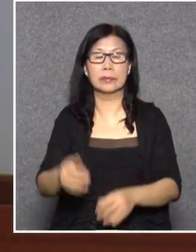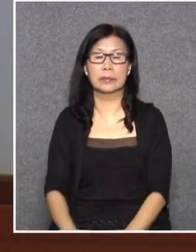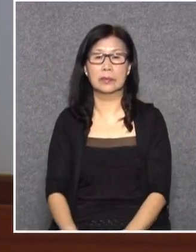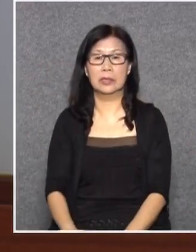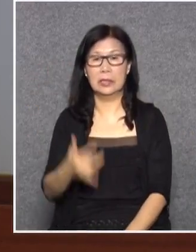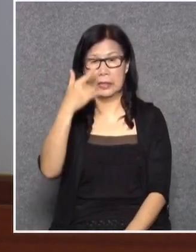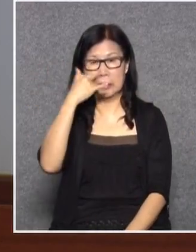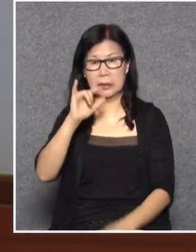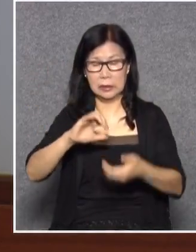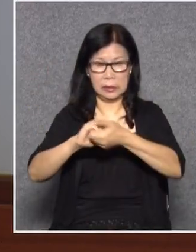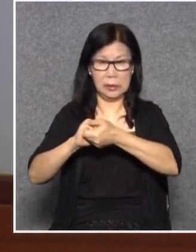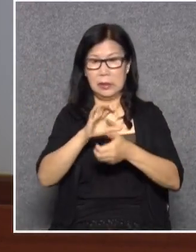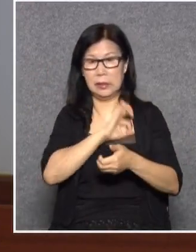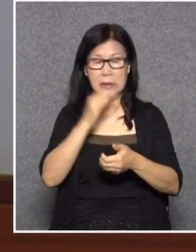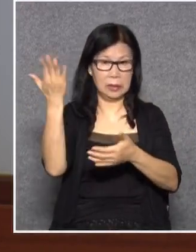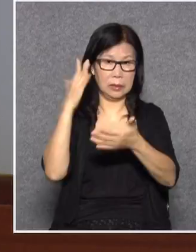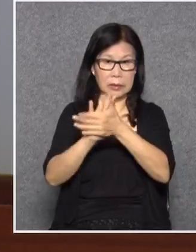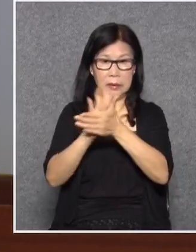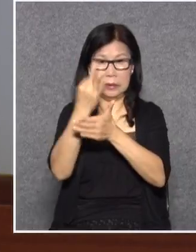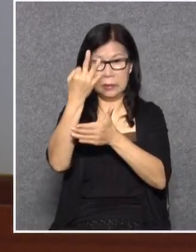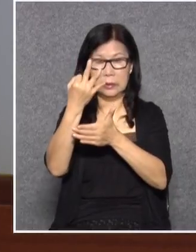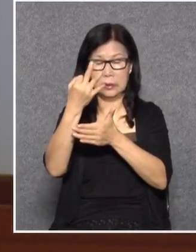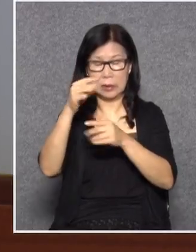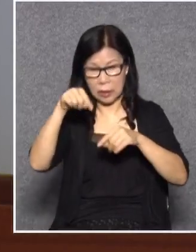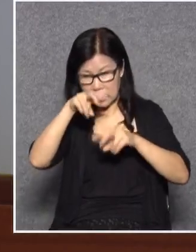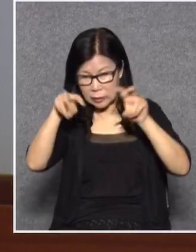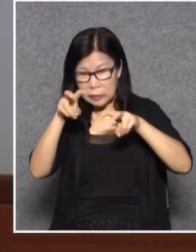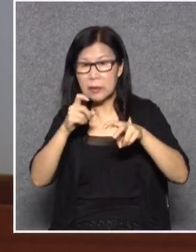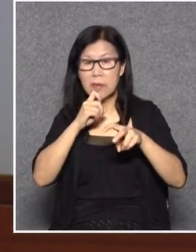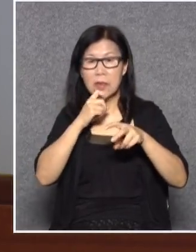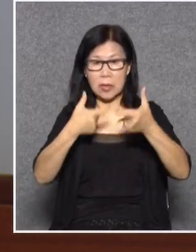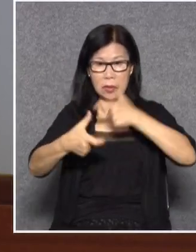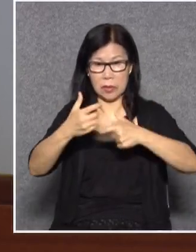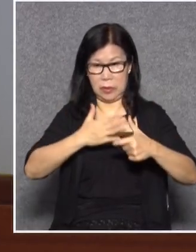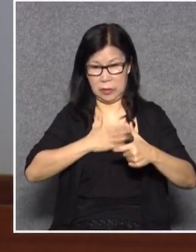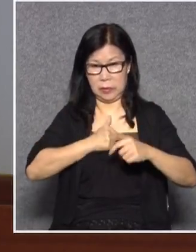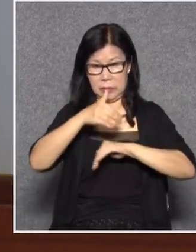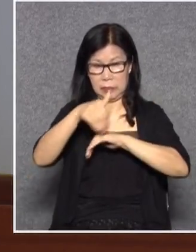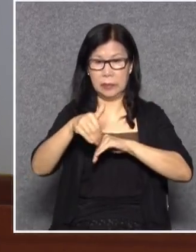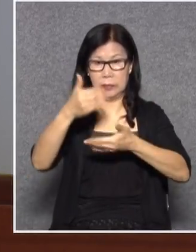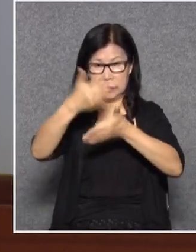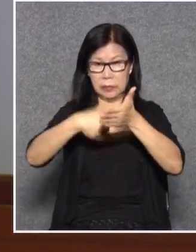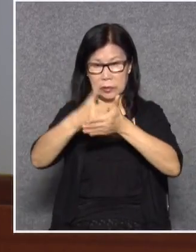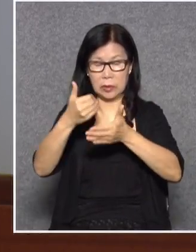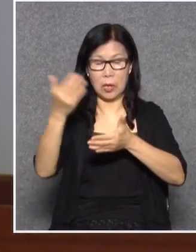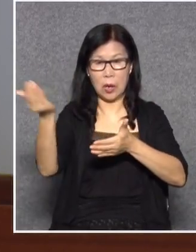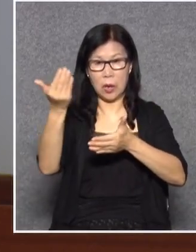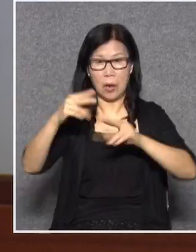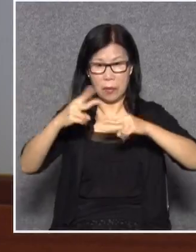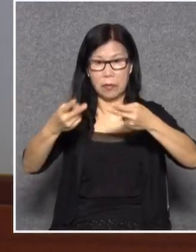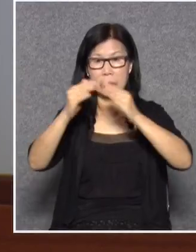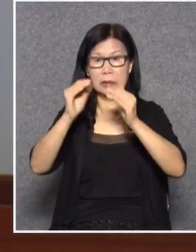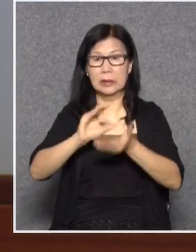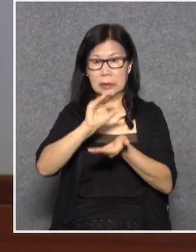同盟過去三年審議財政預算案的階段呢，其實都有提出是削減旅遊發展局資助